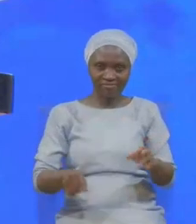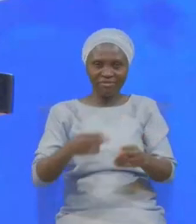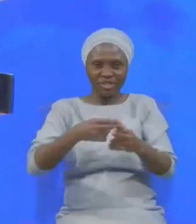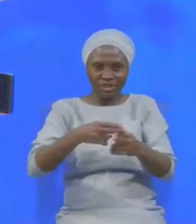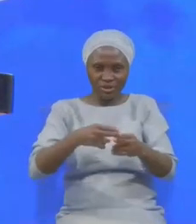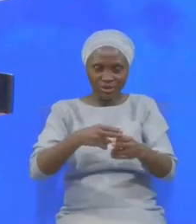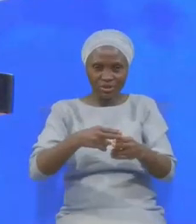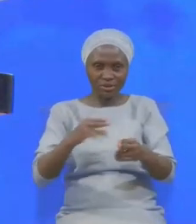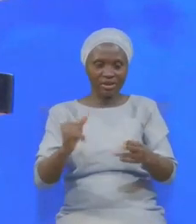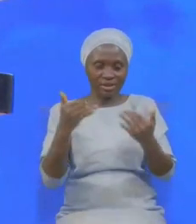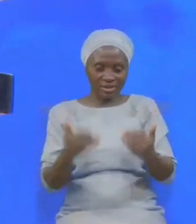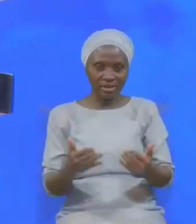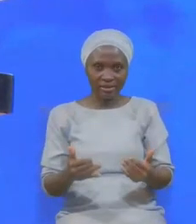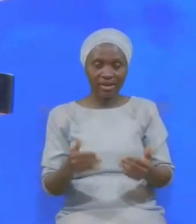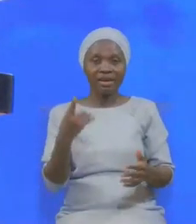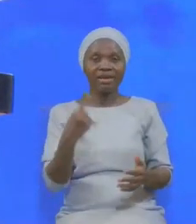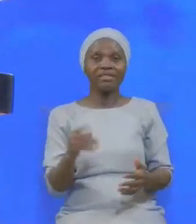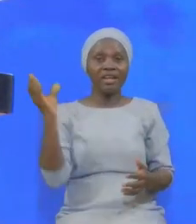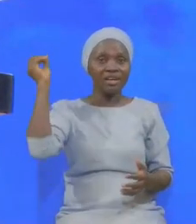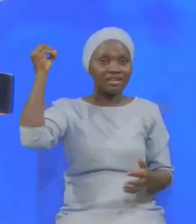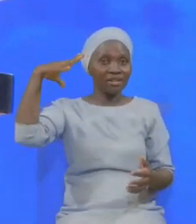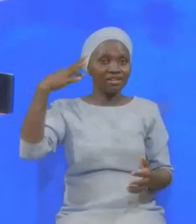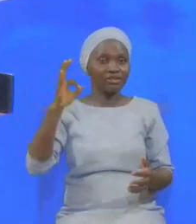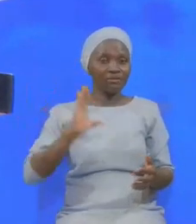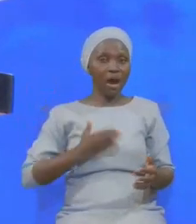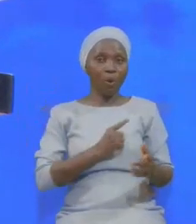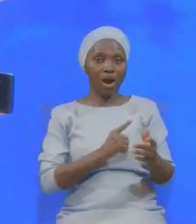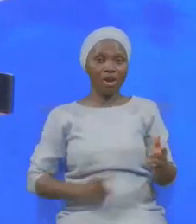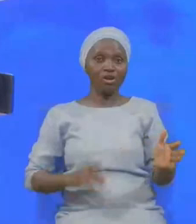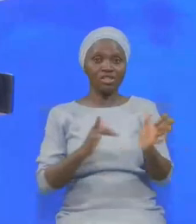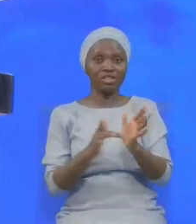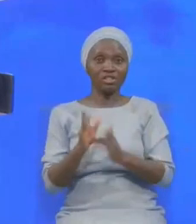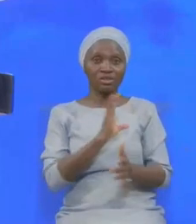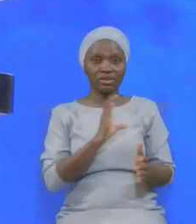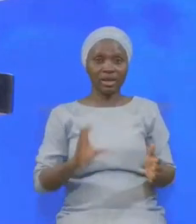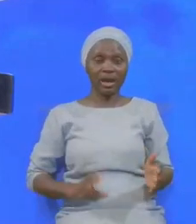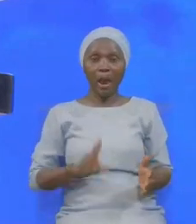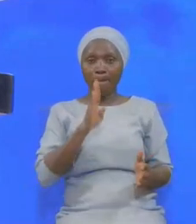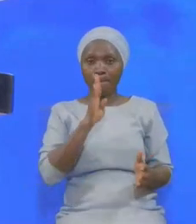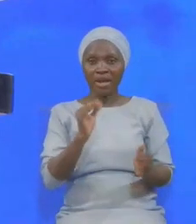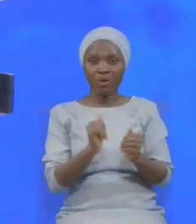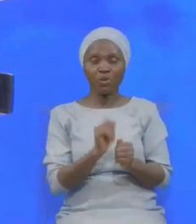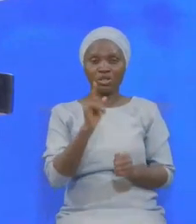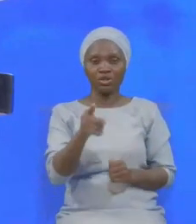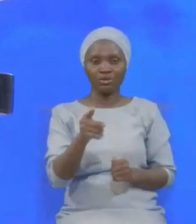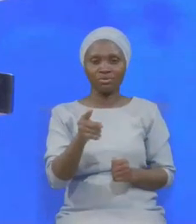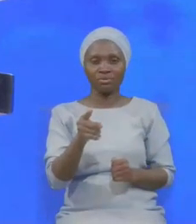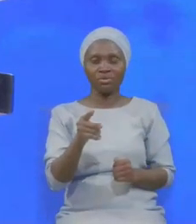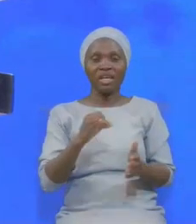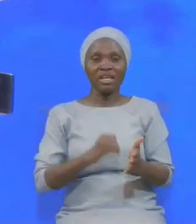la grâce de notre Seigneur Jésus-Christ soit avec vous. Amen. C'est fait.